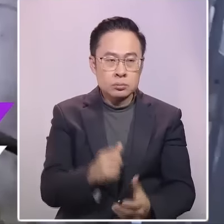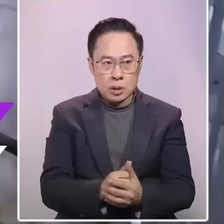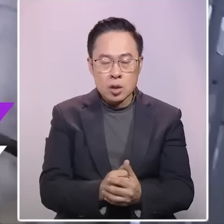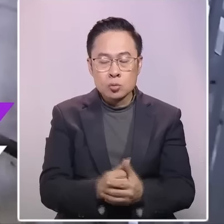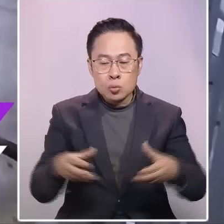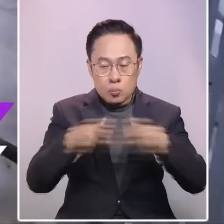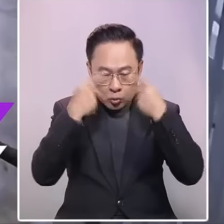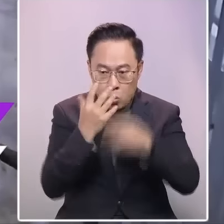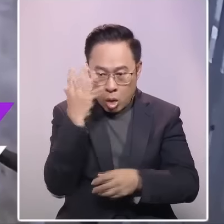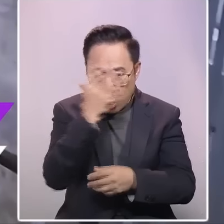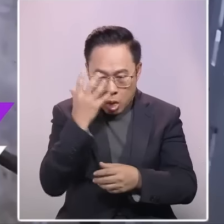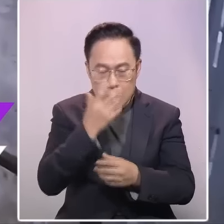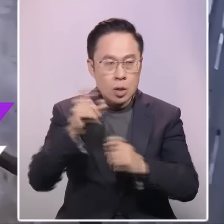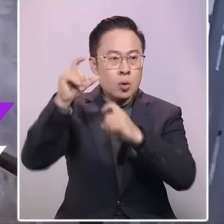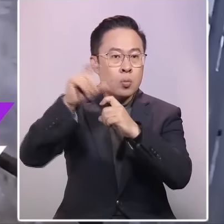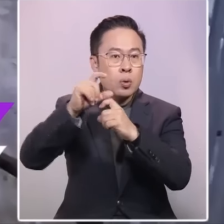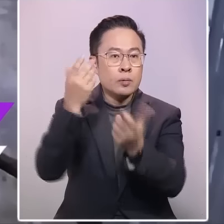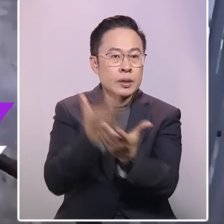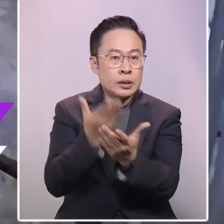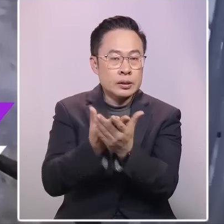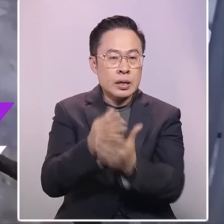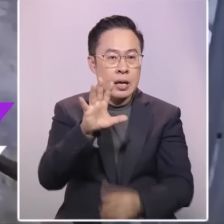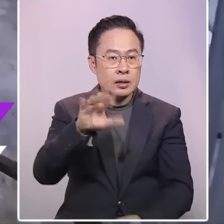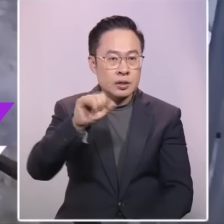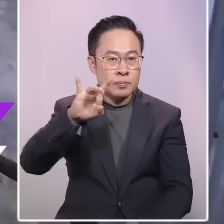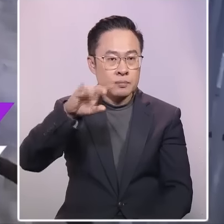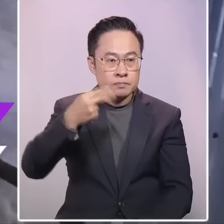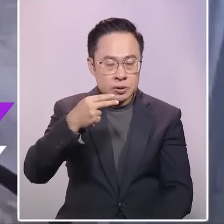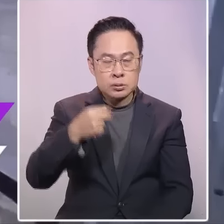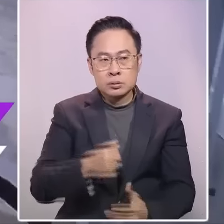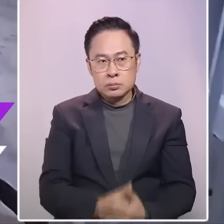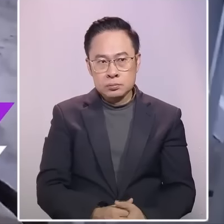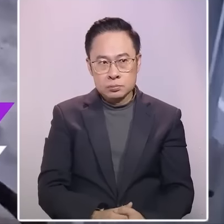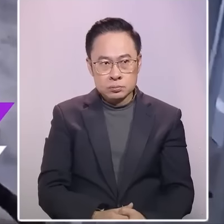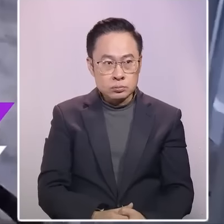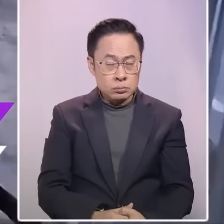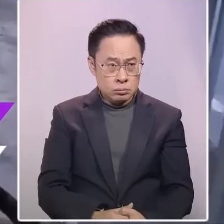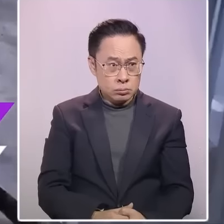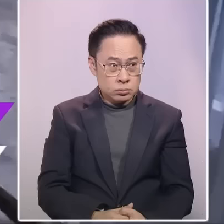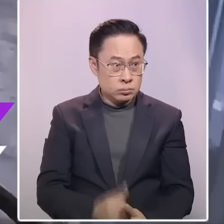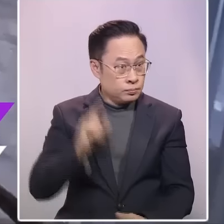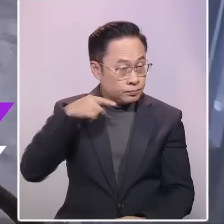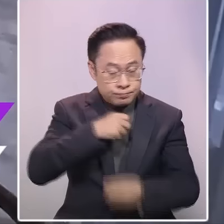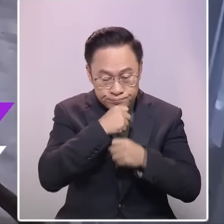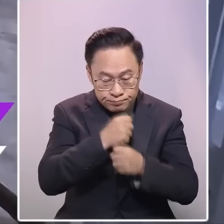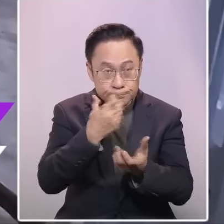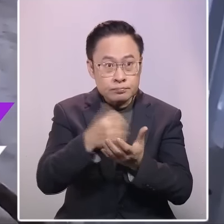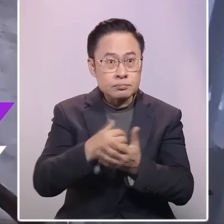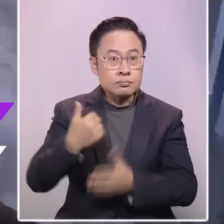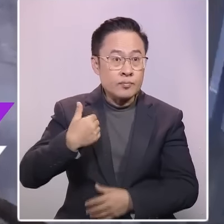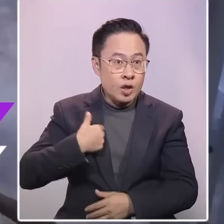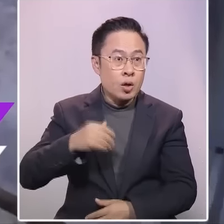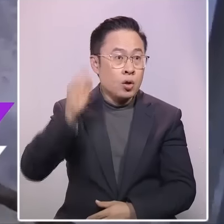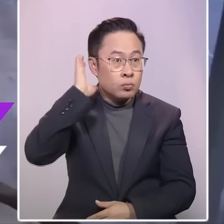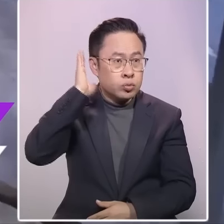กว่า 580,000บาทคุณยายพาไปดูเรื่องราวที่เกิดขึ้นคือยังไงคือคุณยายบอกบอกว่าตอนนั้นเนี่ยมีผู้ชาย